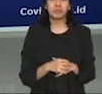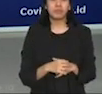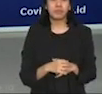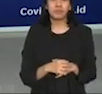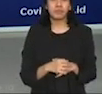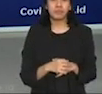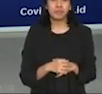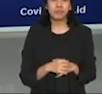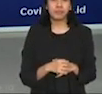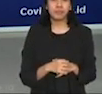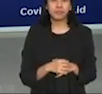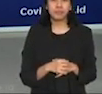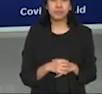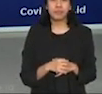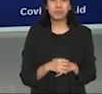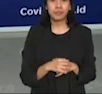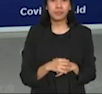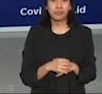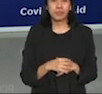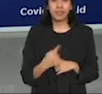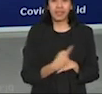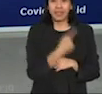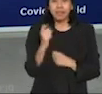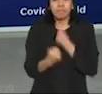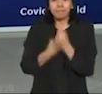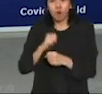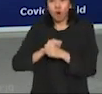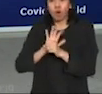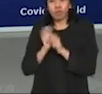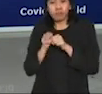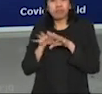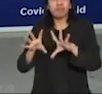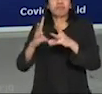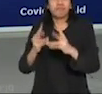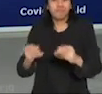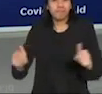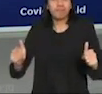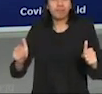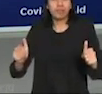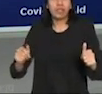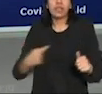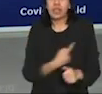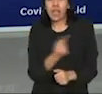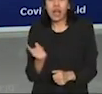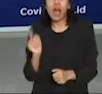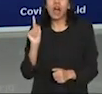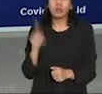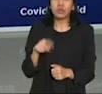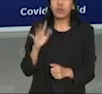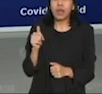dituntut untuk mengatasi koflik 19 ini toleransi kita dituntut dalam rangka